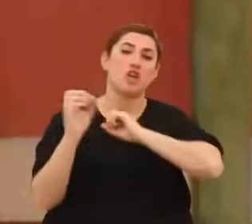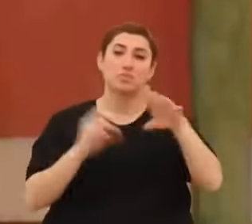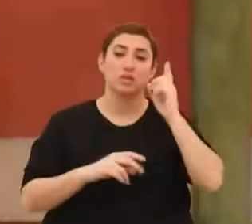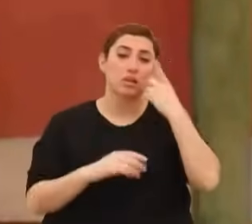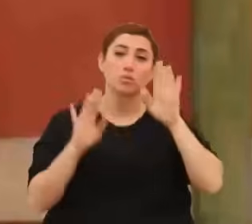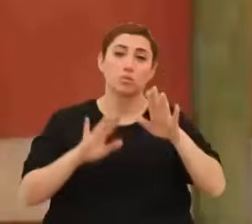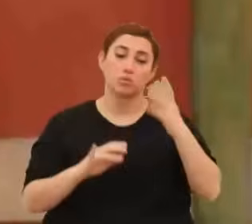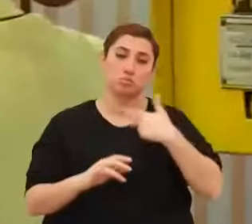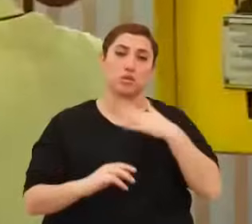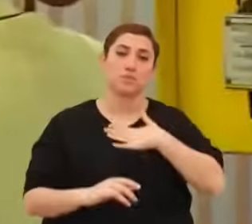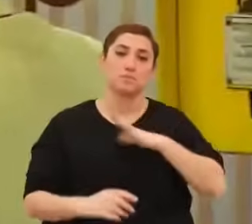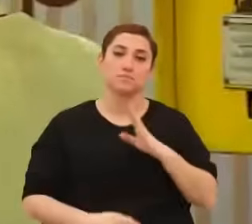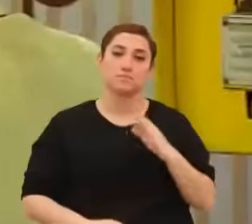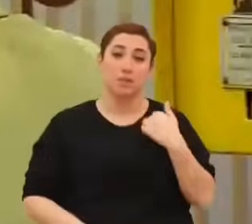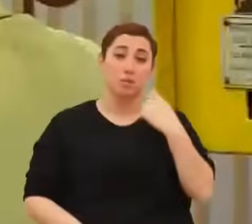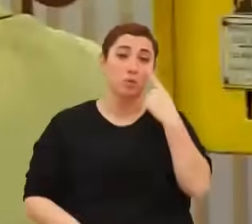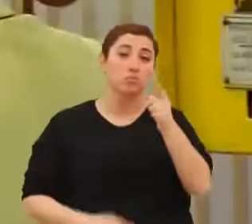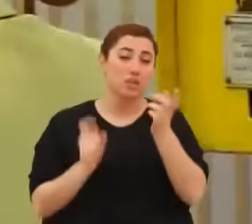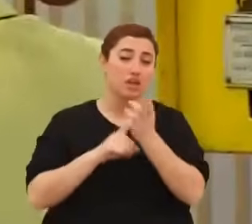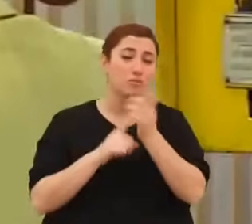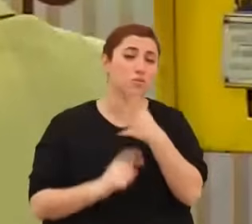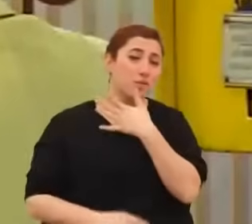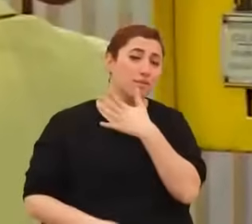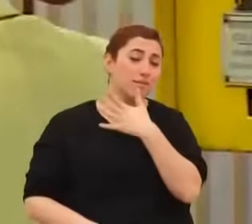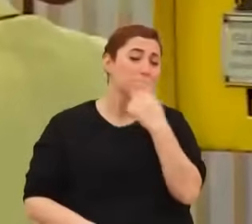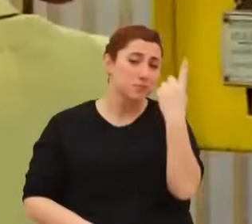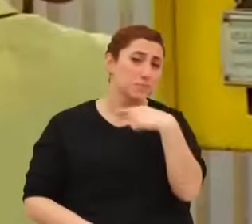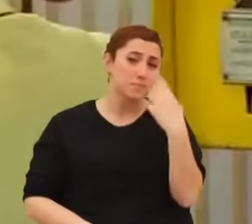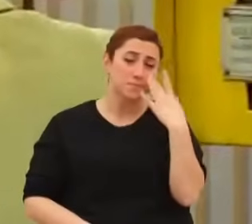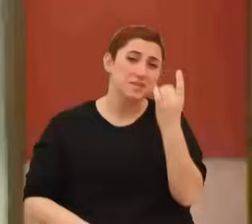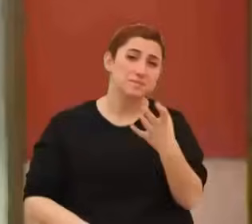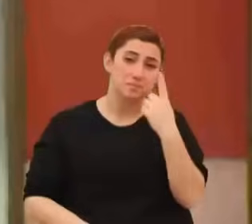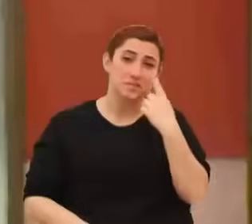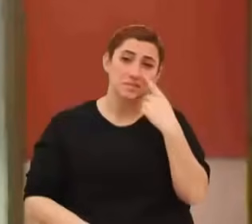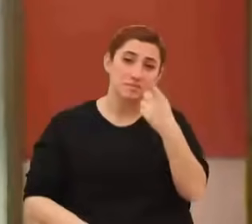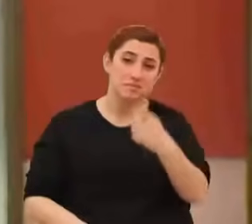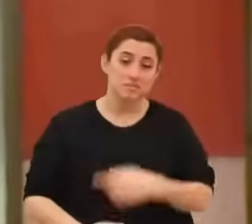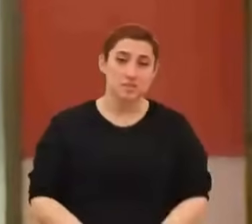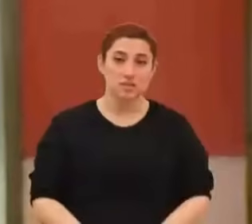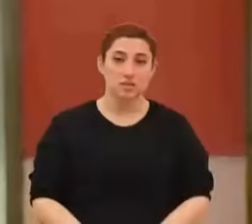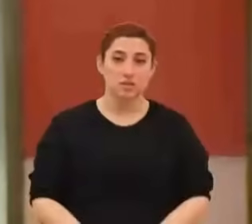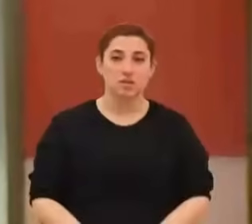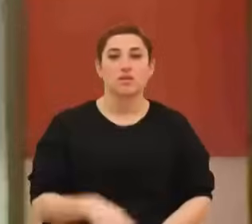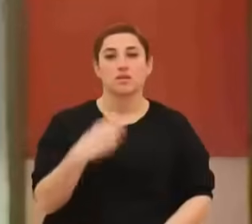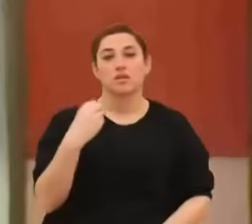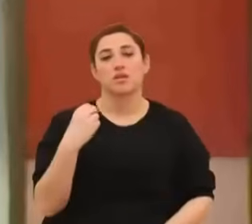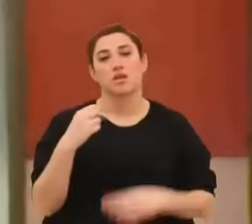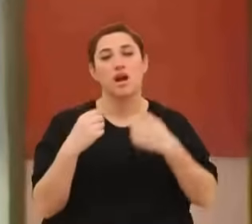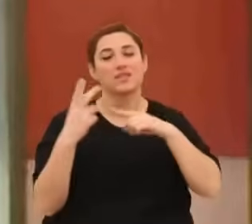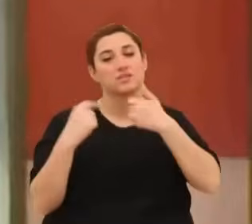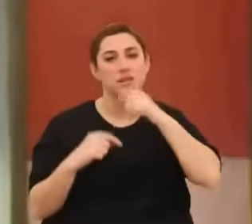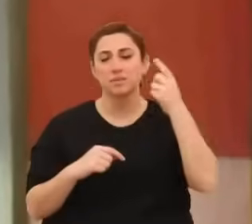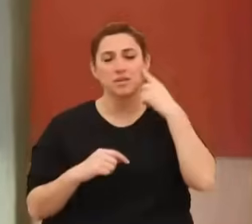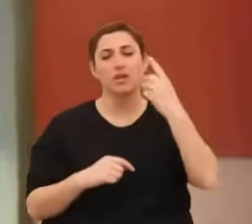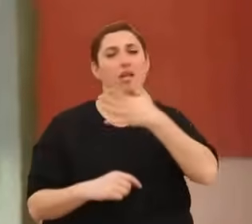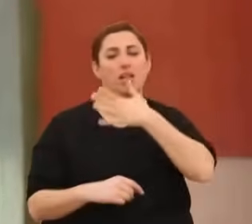dolaşıyordu. Benim artık o. Ya benim gözüm bu tavuğu bir yerden istedim. Baksana. Şuralarına bak. Boyun tüyleri. Ya Gülsü abi, nereden ısıracak Allah'ını